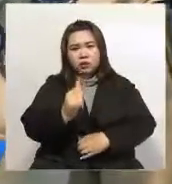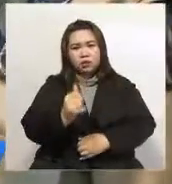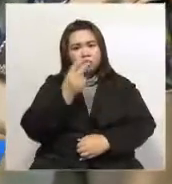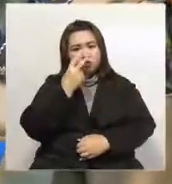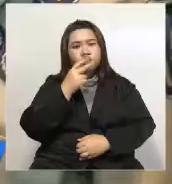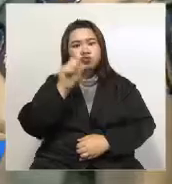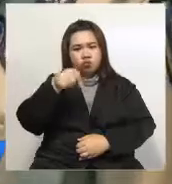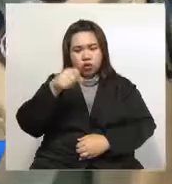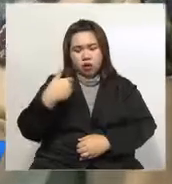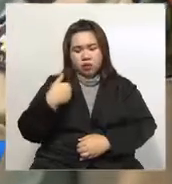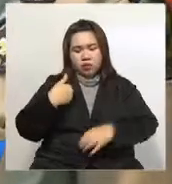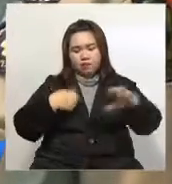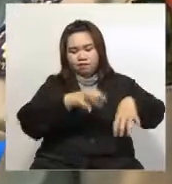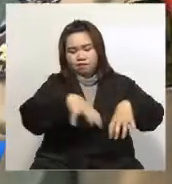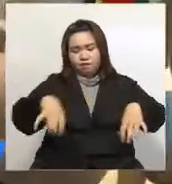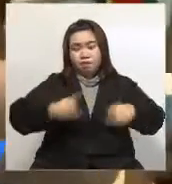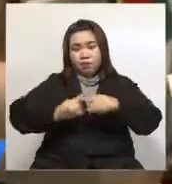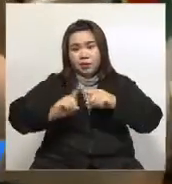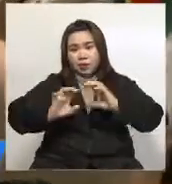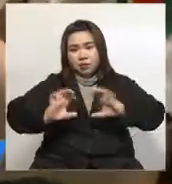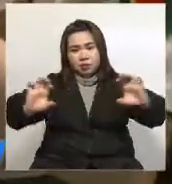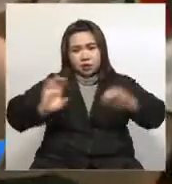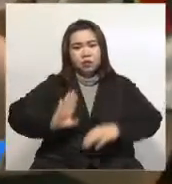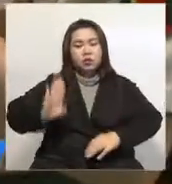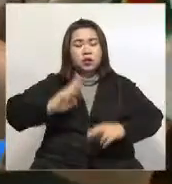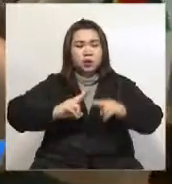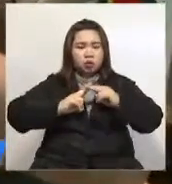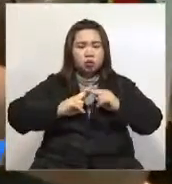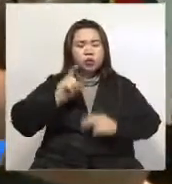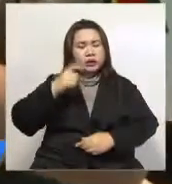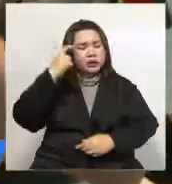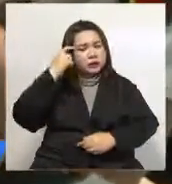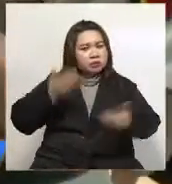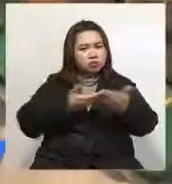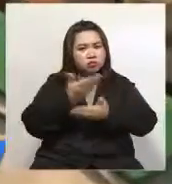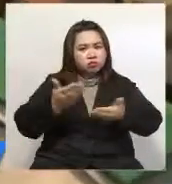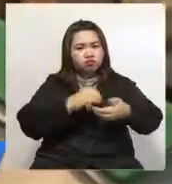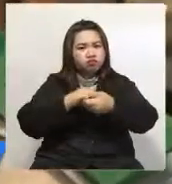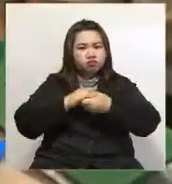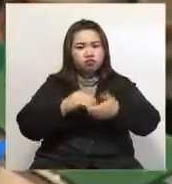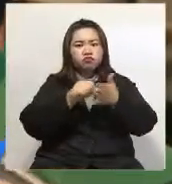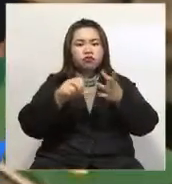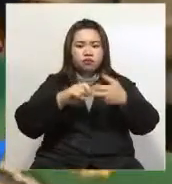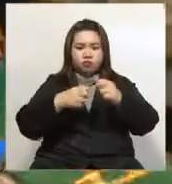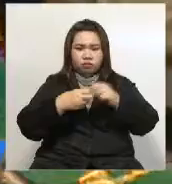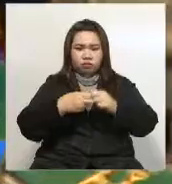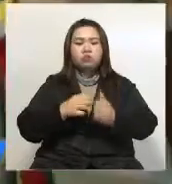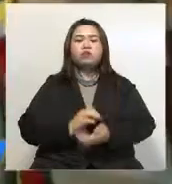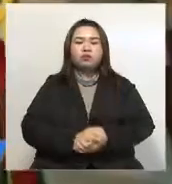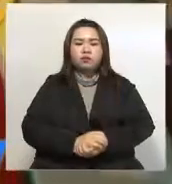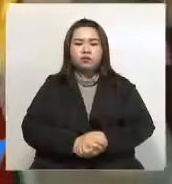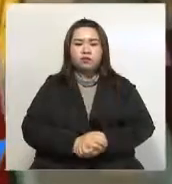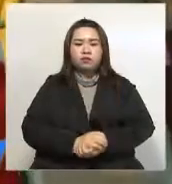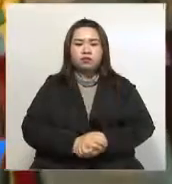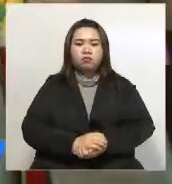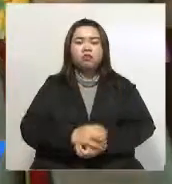ด้วยที่หน่วยงานทั้งภาครัฐและภาคเอกชนร่วมมือและรณรงค์แก้ไขปัญหาขยะพลาสติกอย่างจริงจัง